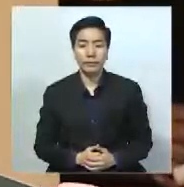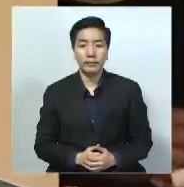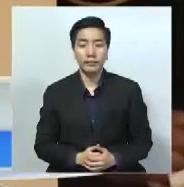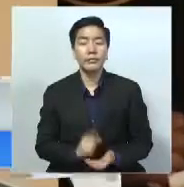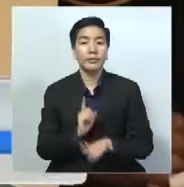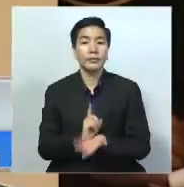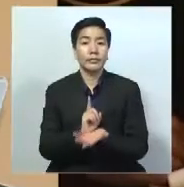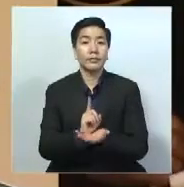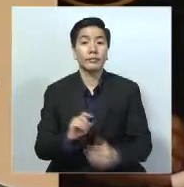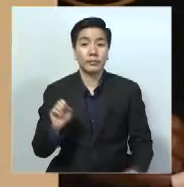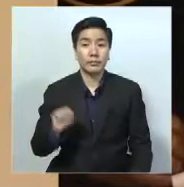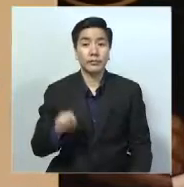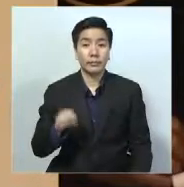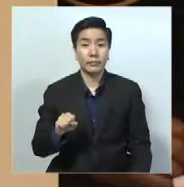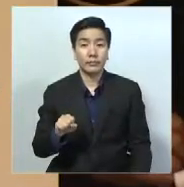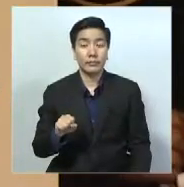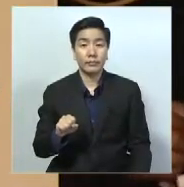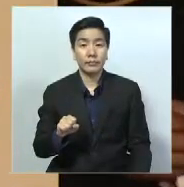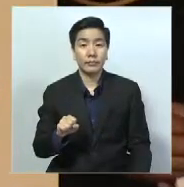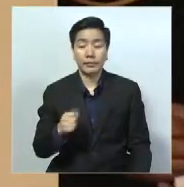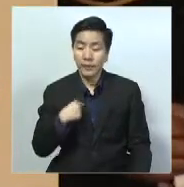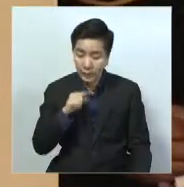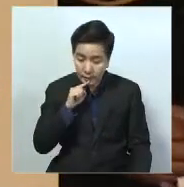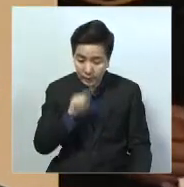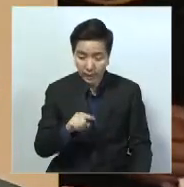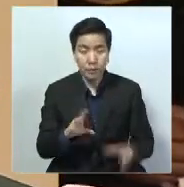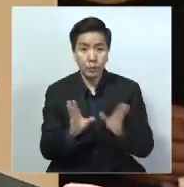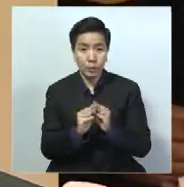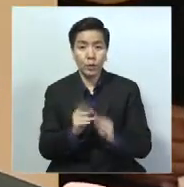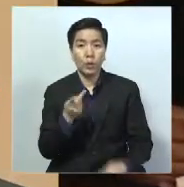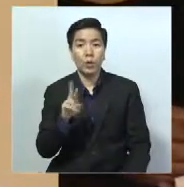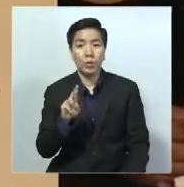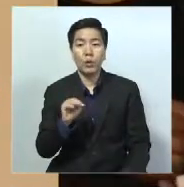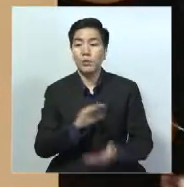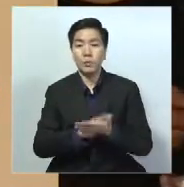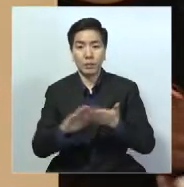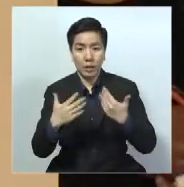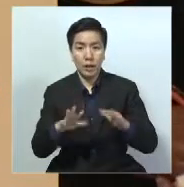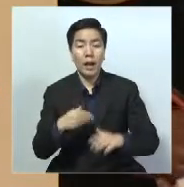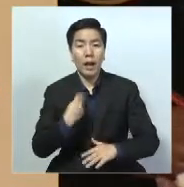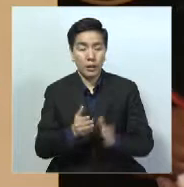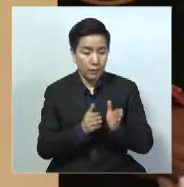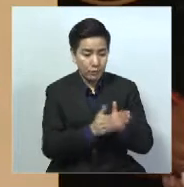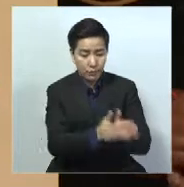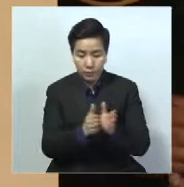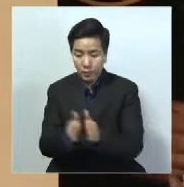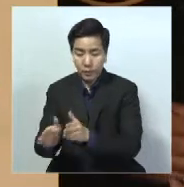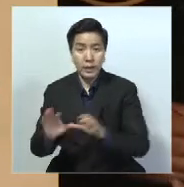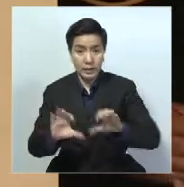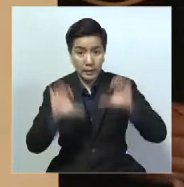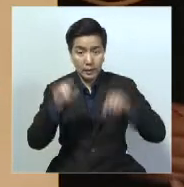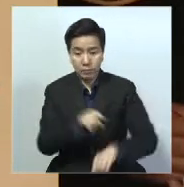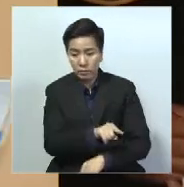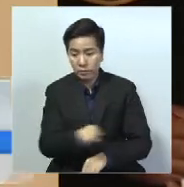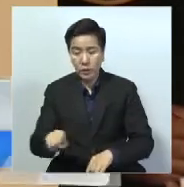ใช่ครับก็เราก็สั่งในที่ประชุมของครม.ไปแล้วอยากให้ทุกส่วนราชการเ